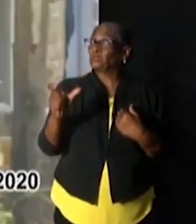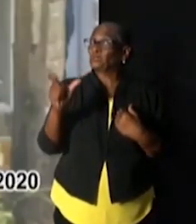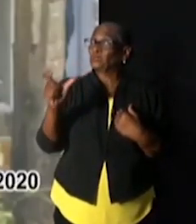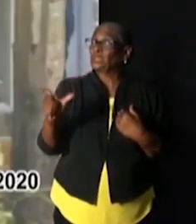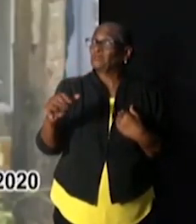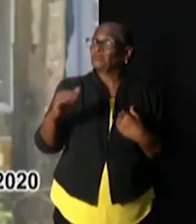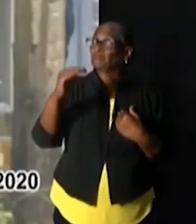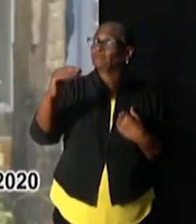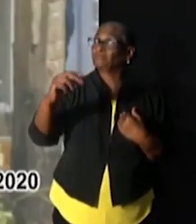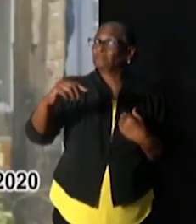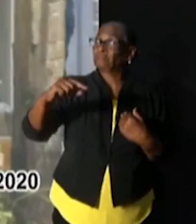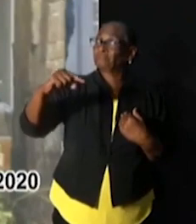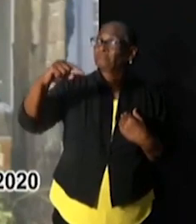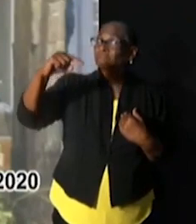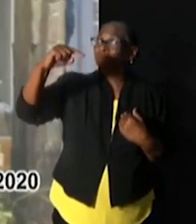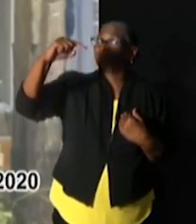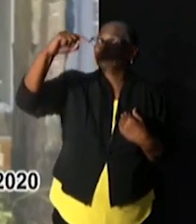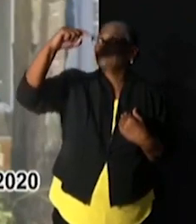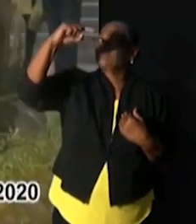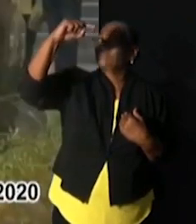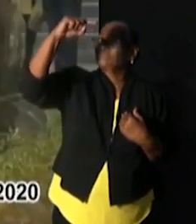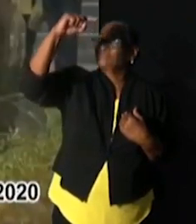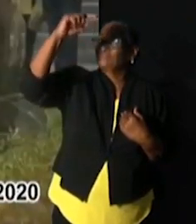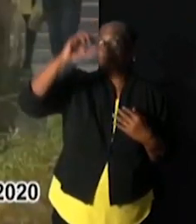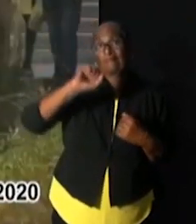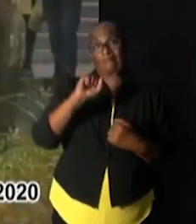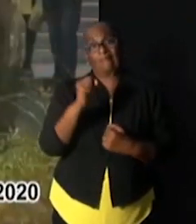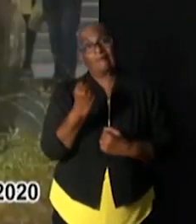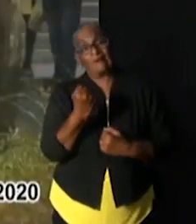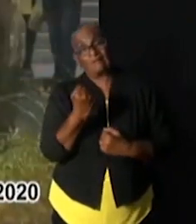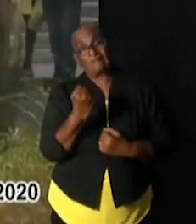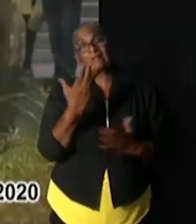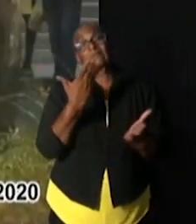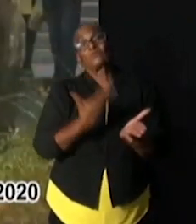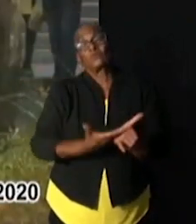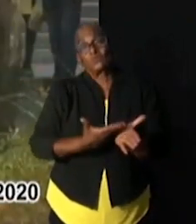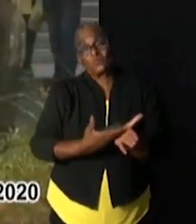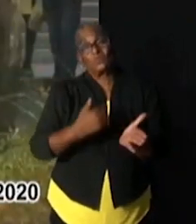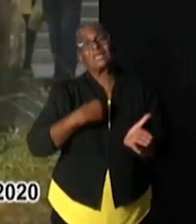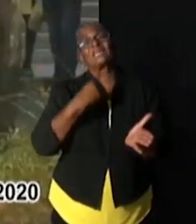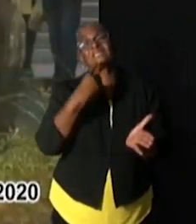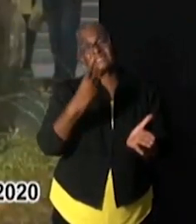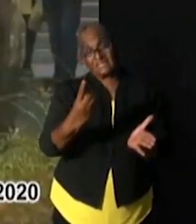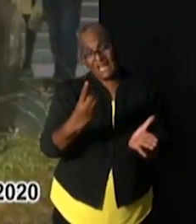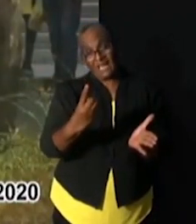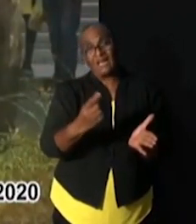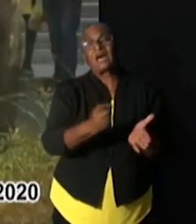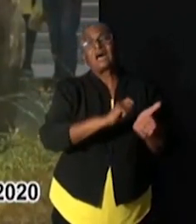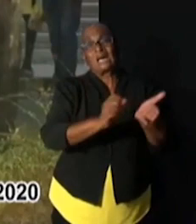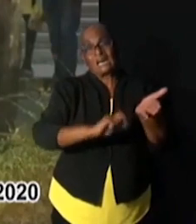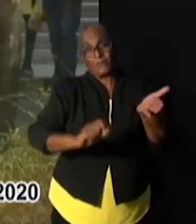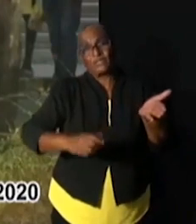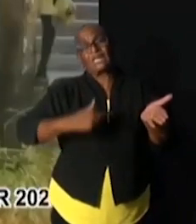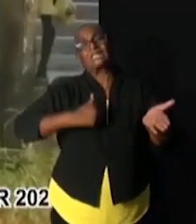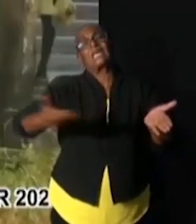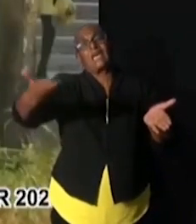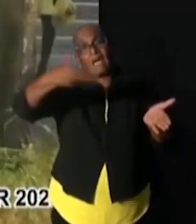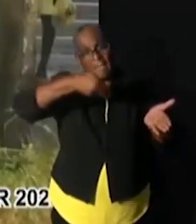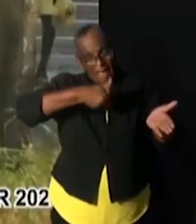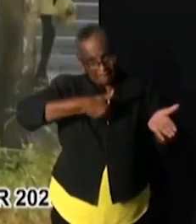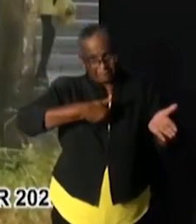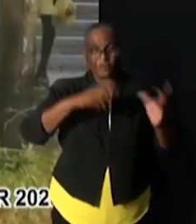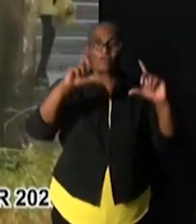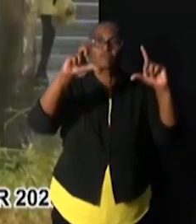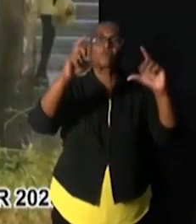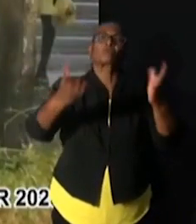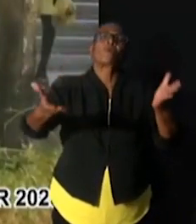zien van gevallen. U mag het vastleggen. En dit is wat ik zeg, aan de hand van de rapportage die ik kreeg, aan de hand van de foto's